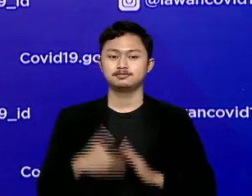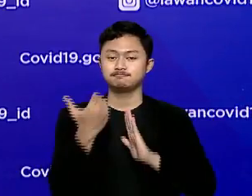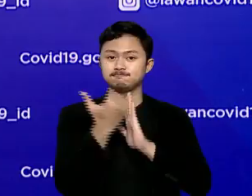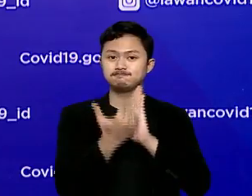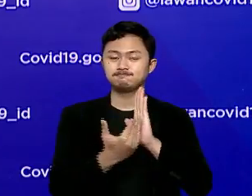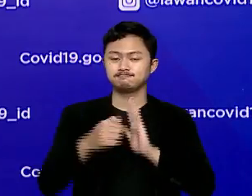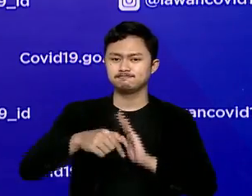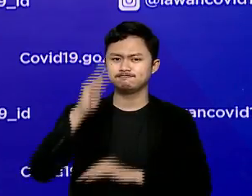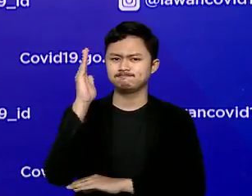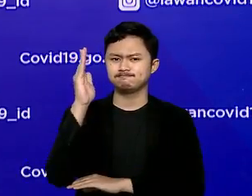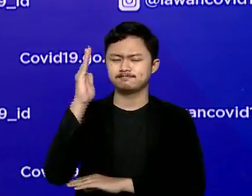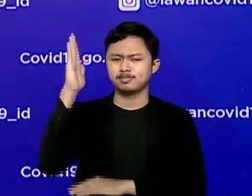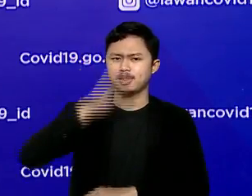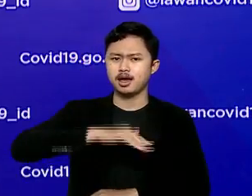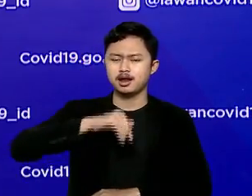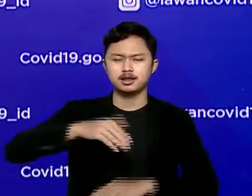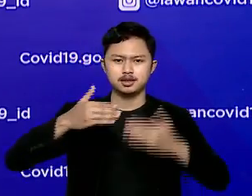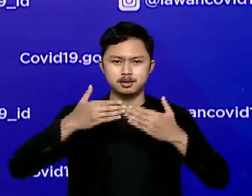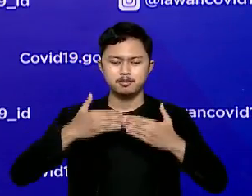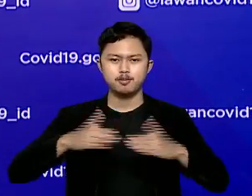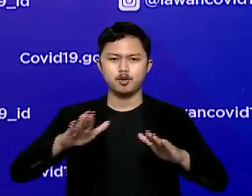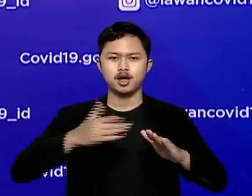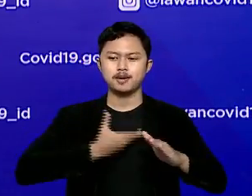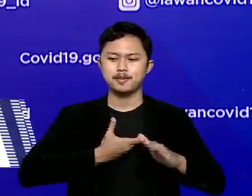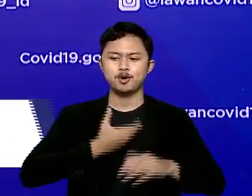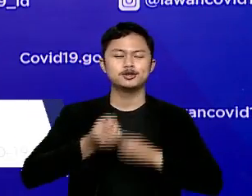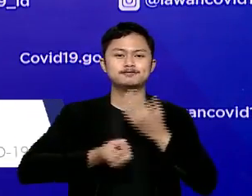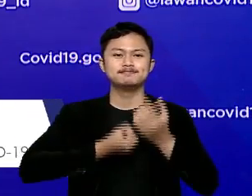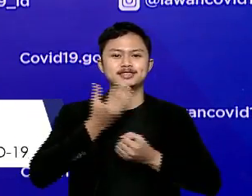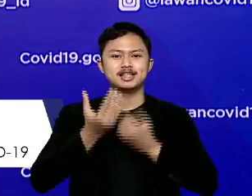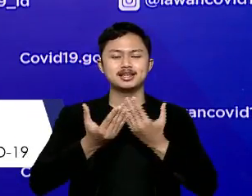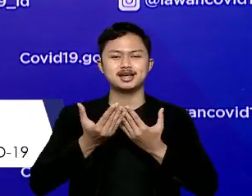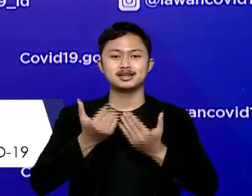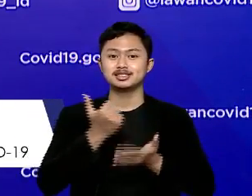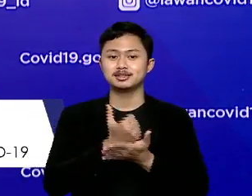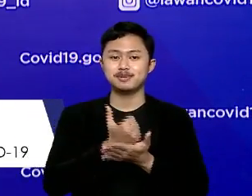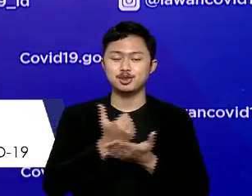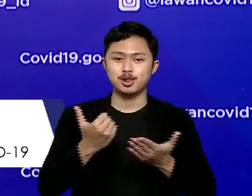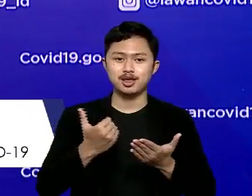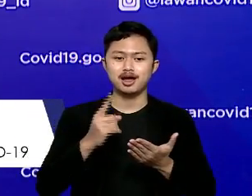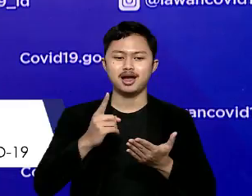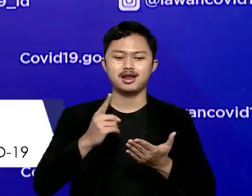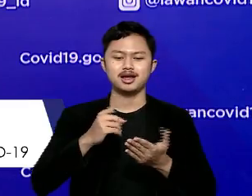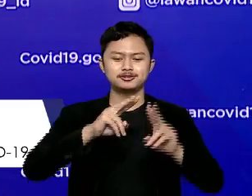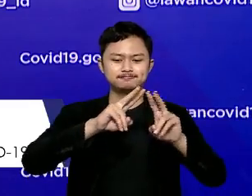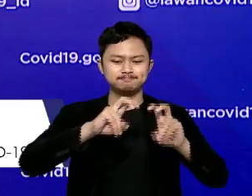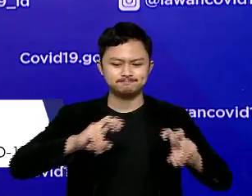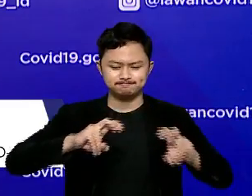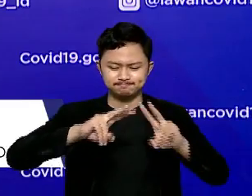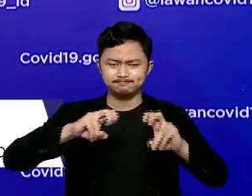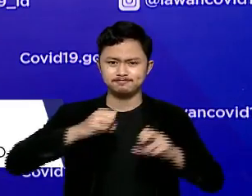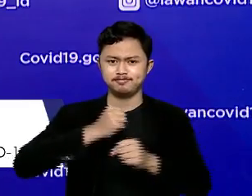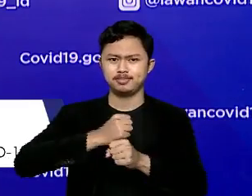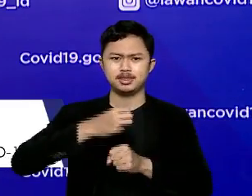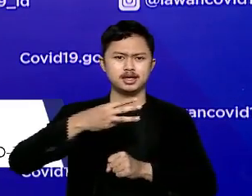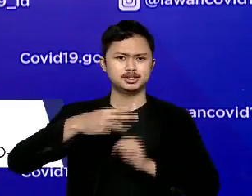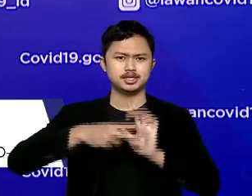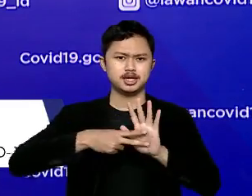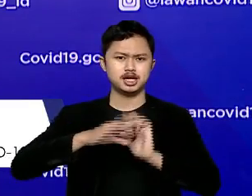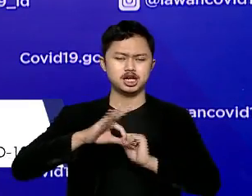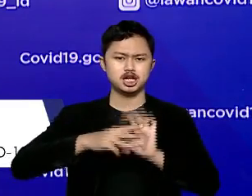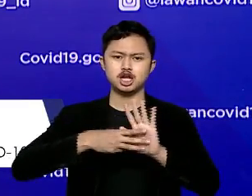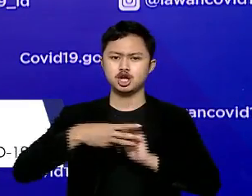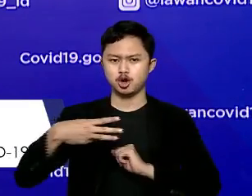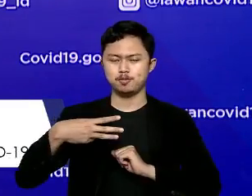sesi paparan hari ini, akan saya sampaikan bahwa hasil whole genome sequencing yang dilakukan pekan